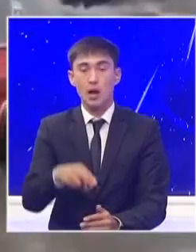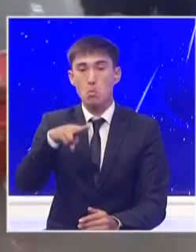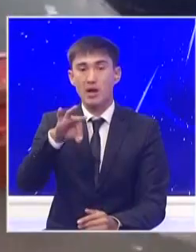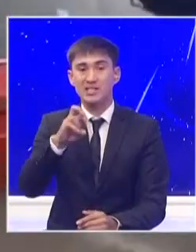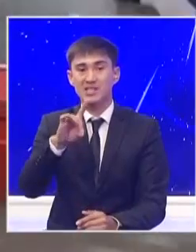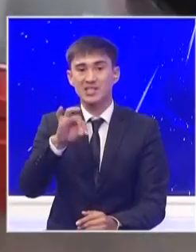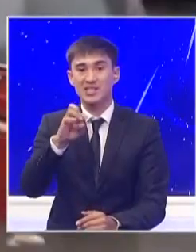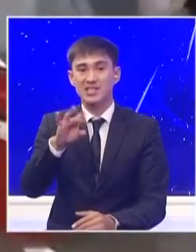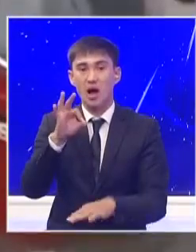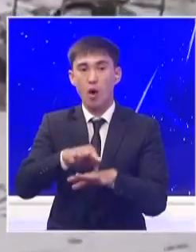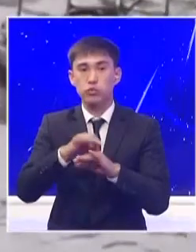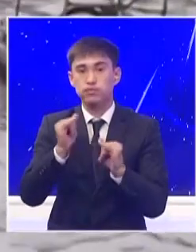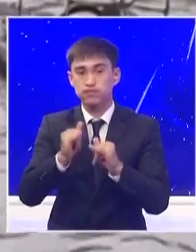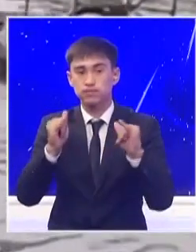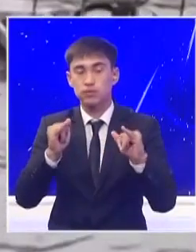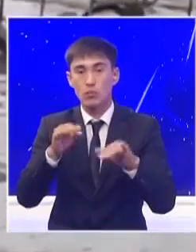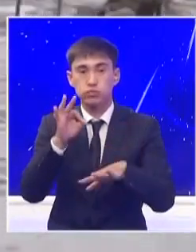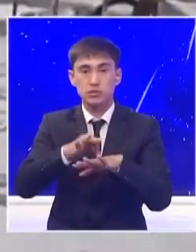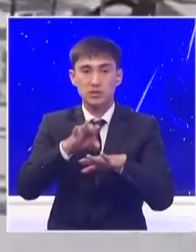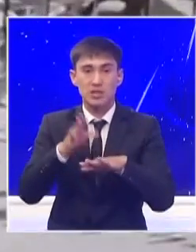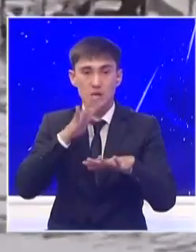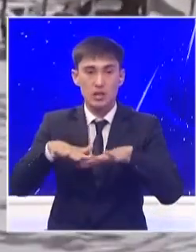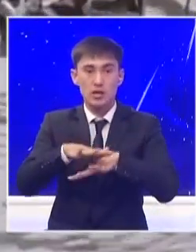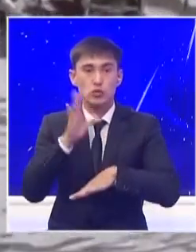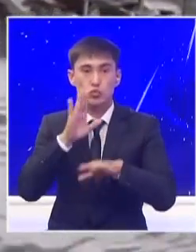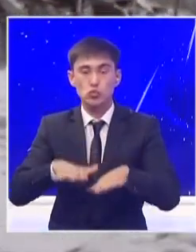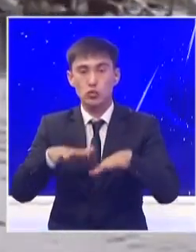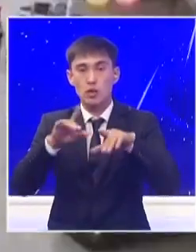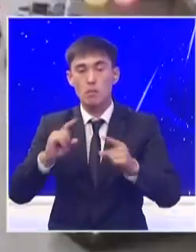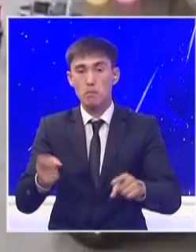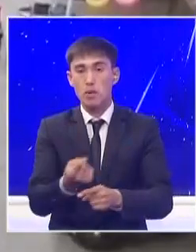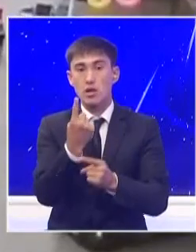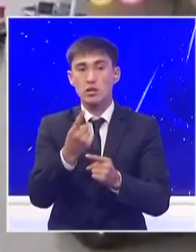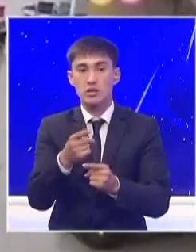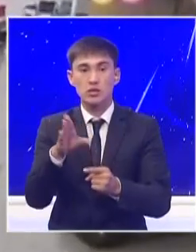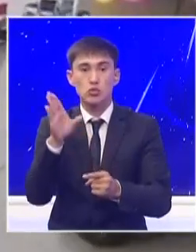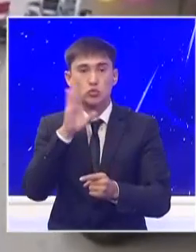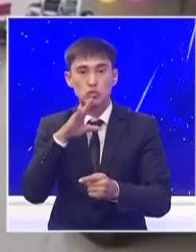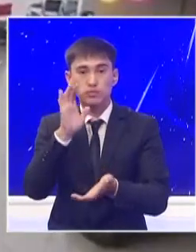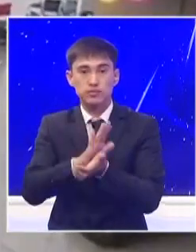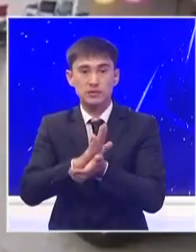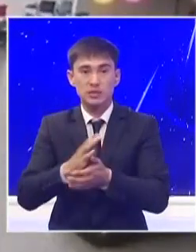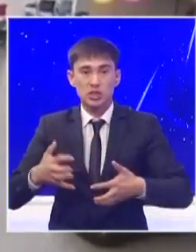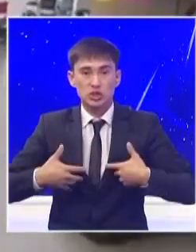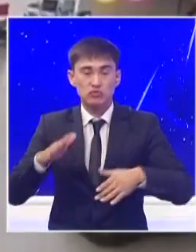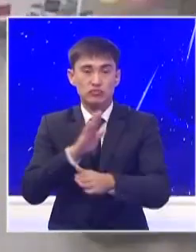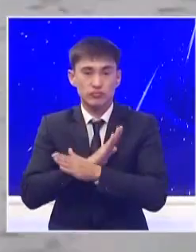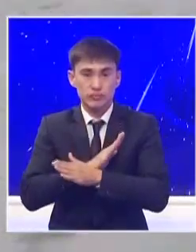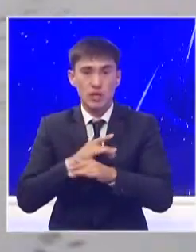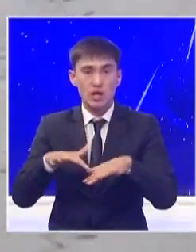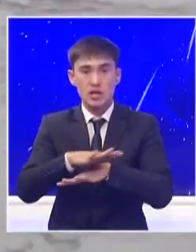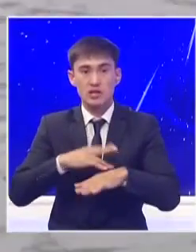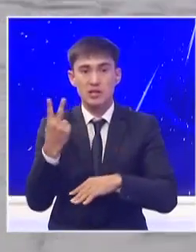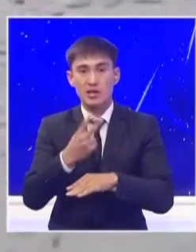Пәкістанда тырысқақ ауруы өршіді. Кесел елдегі су тасқыны салдарынан пайда болды. Ауыз су ластанып, жаппай мал қырылған. Қазірде елдің